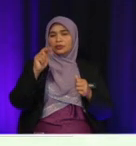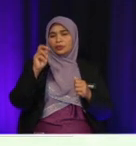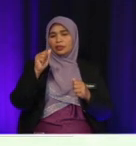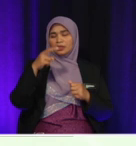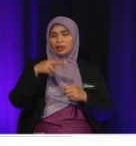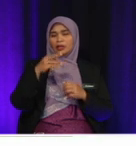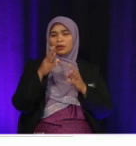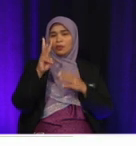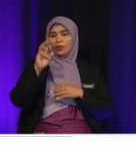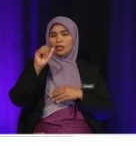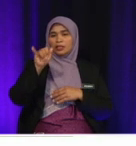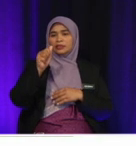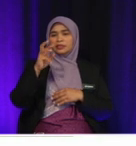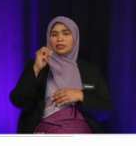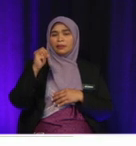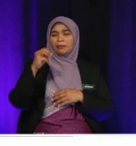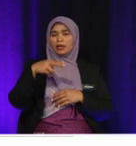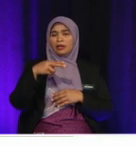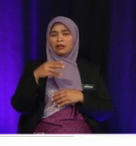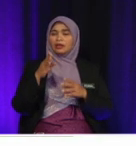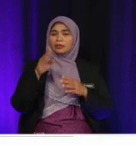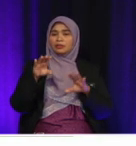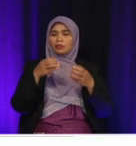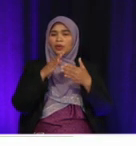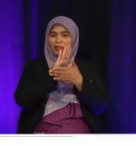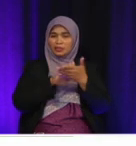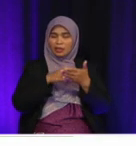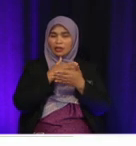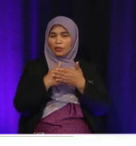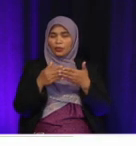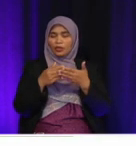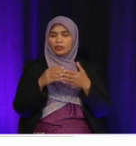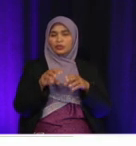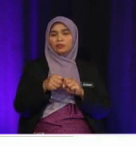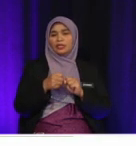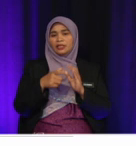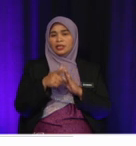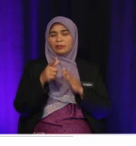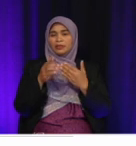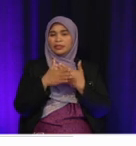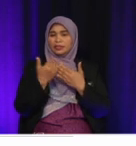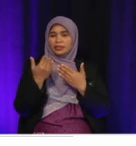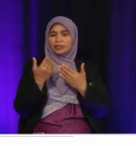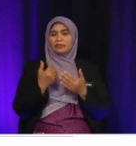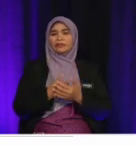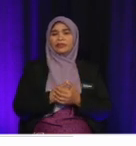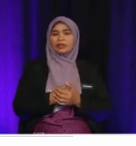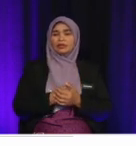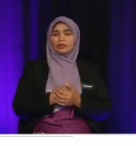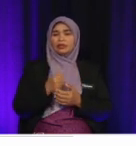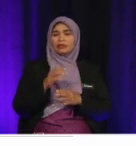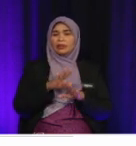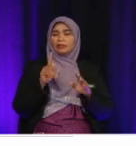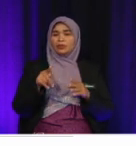murid-murid dinasihatkan buat dalam bentuk jadual ya apabila anda membuat dalam bentuk jadual anda tidak perlu